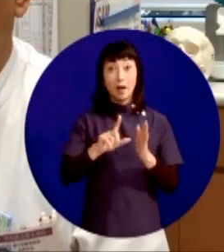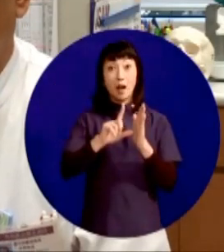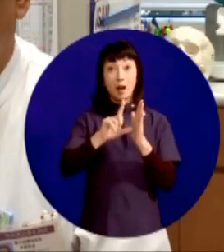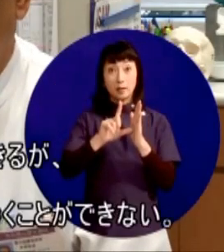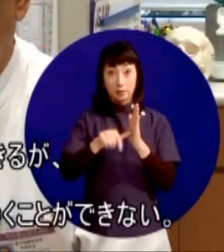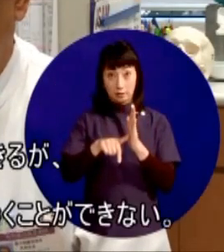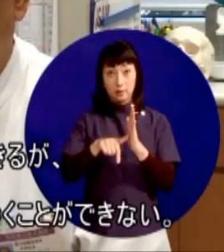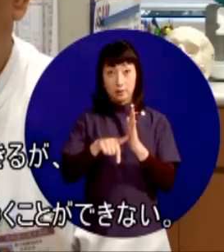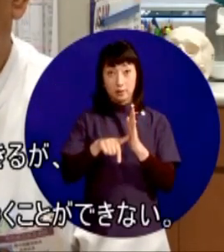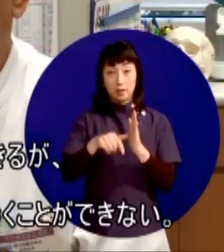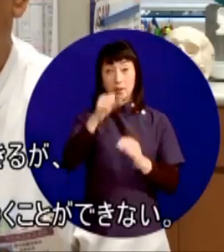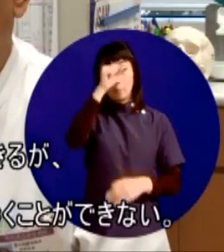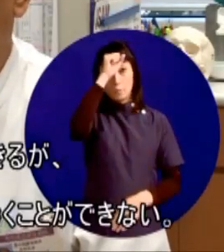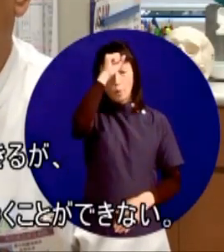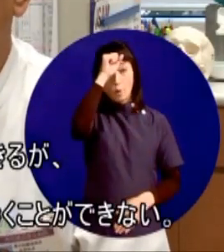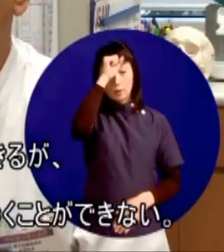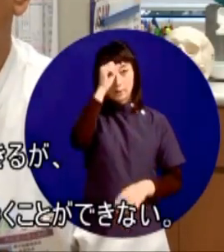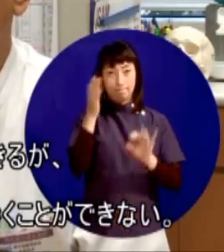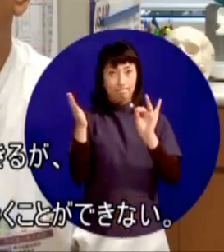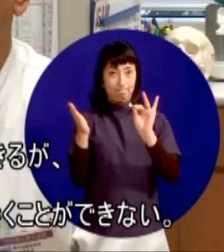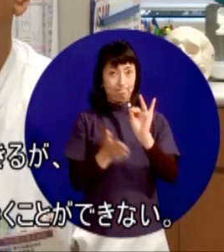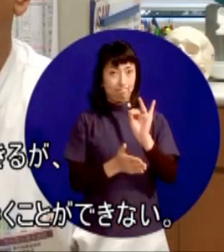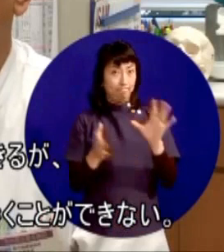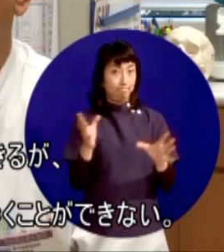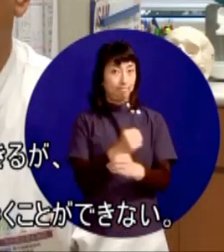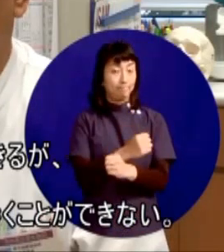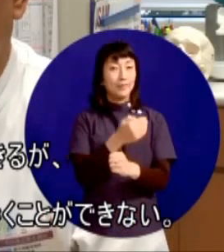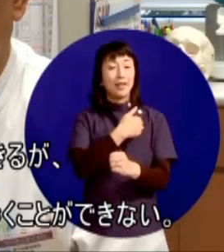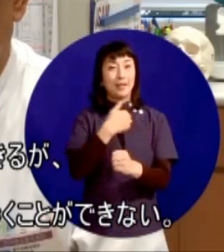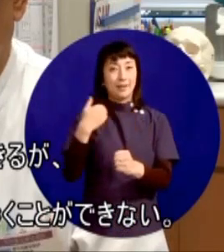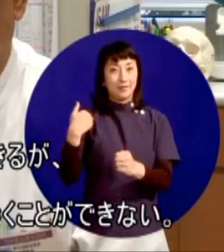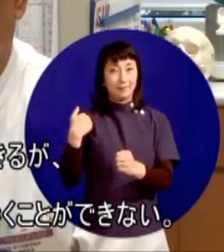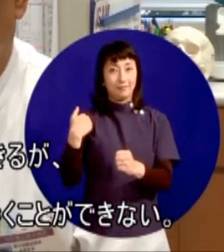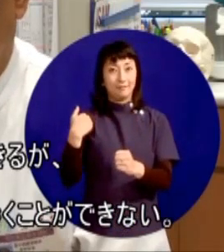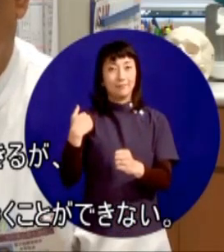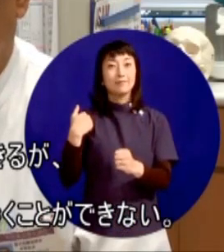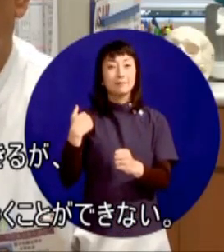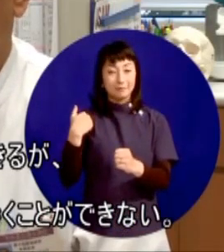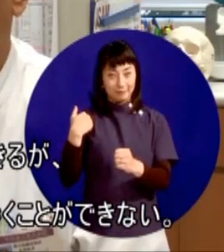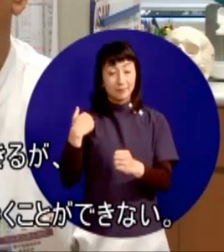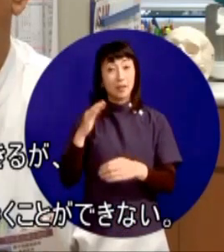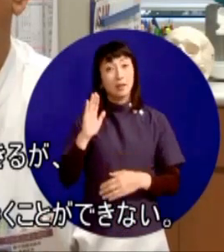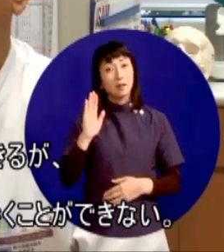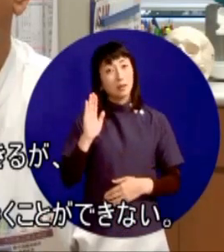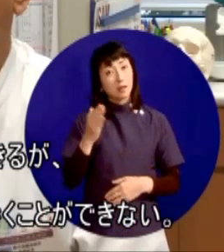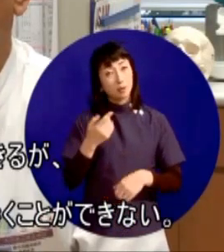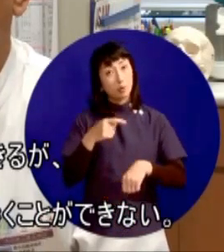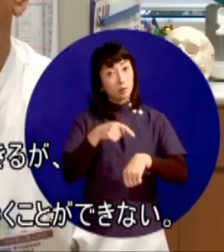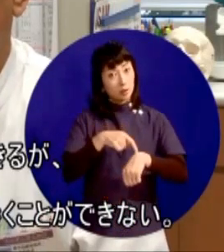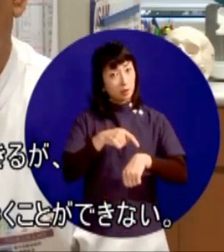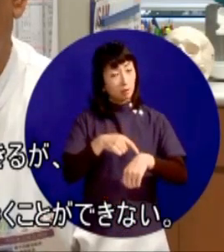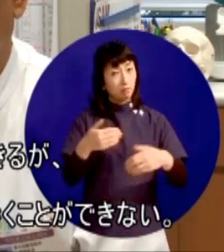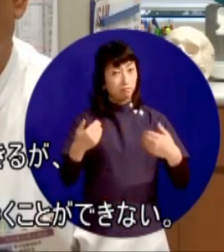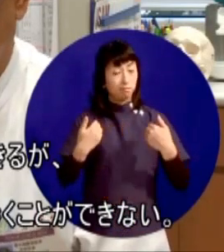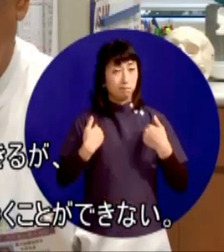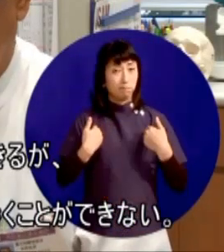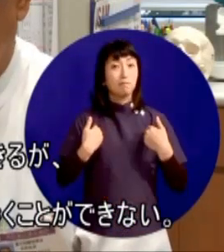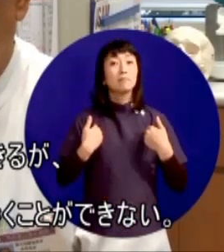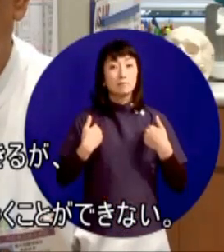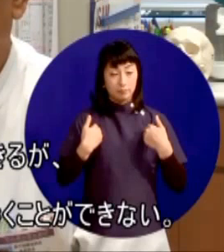と動脈瘤を完全に治療することができます少し時間がかかります